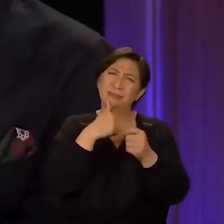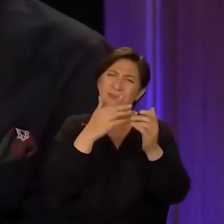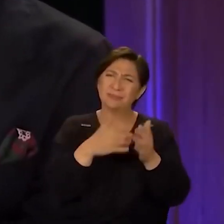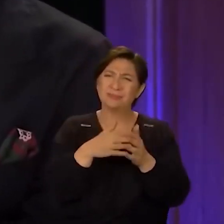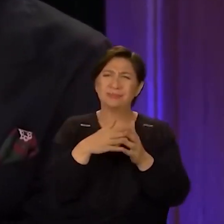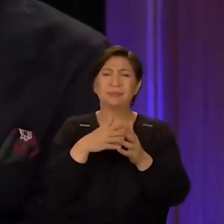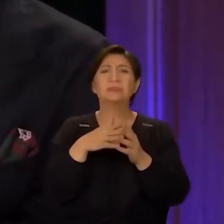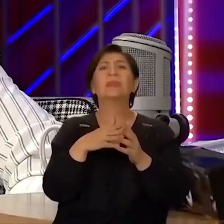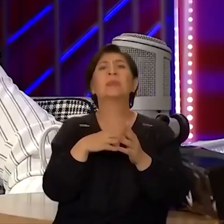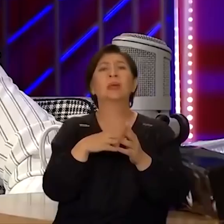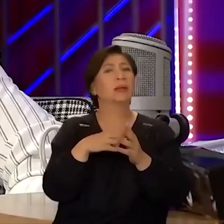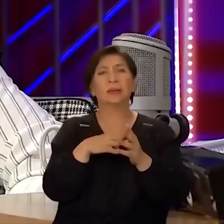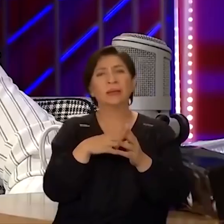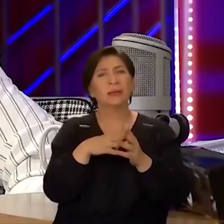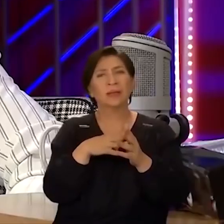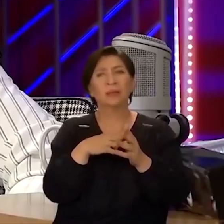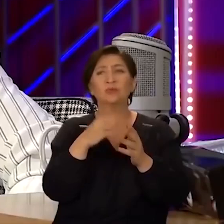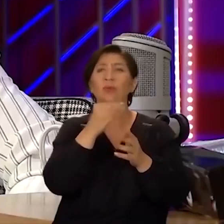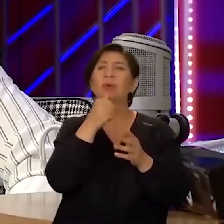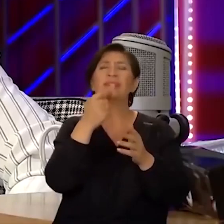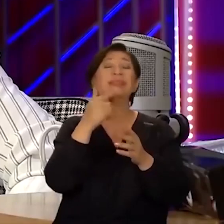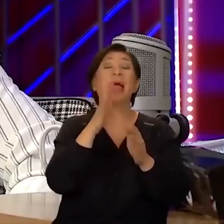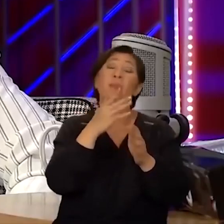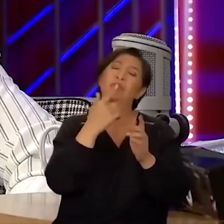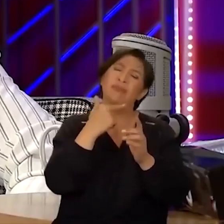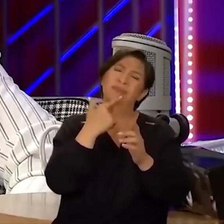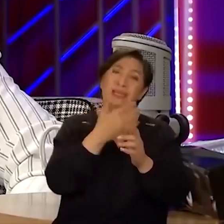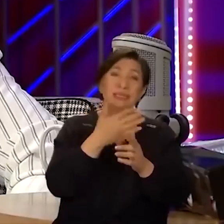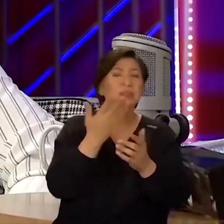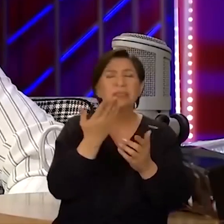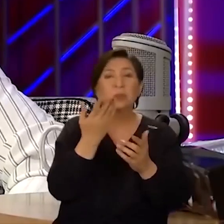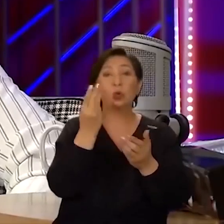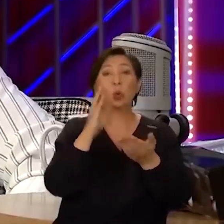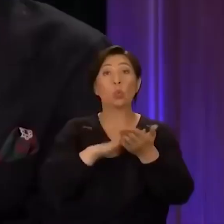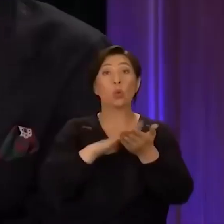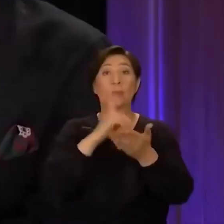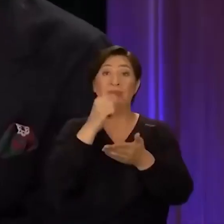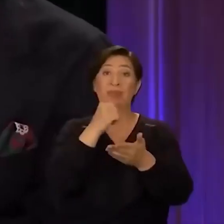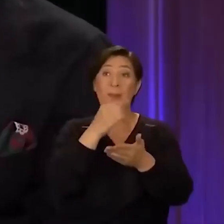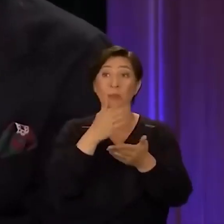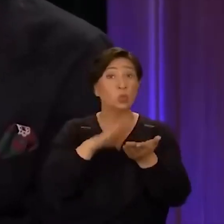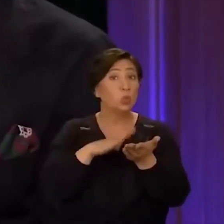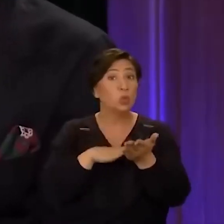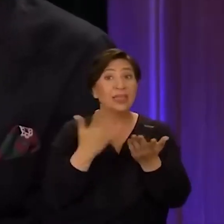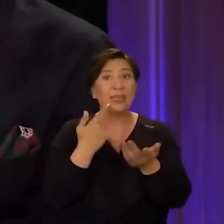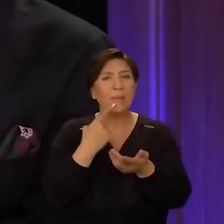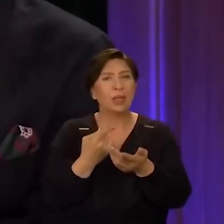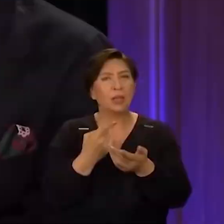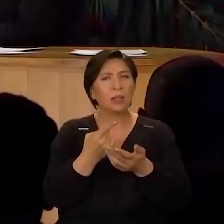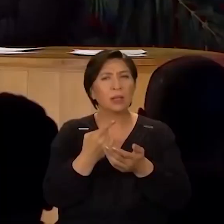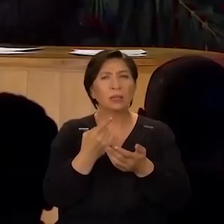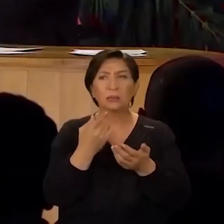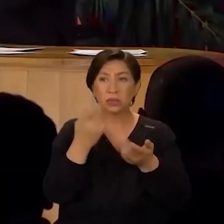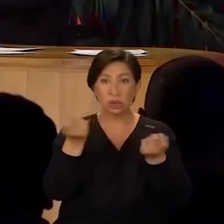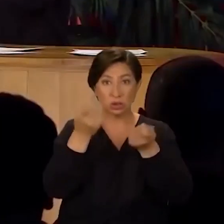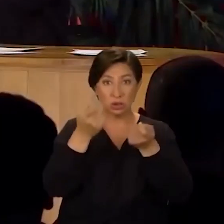değil yani Öyle değil mi nasıldır bir çok tatlı bir adam Nasıl mesela ne demek